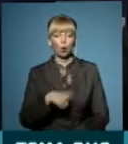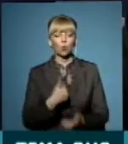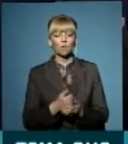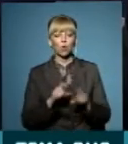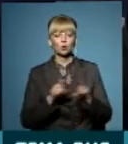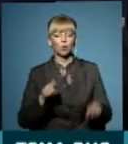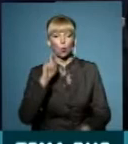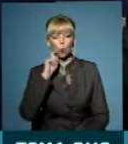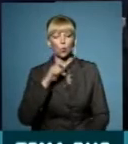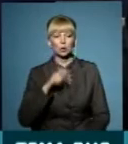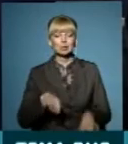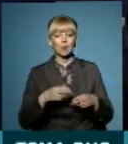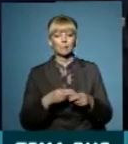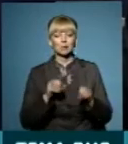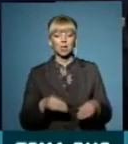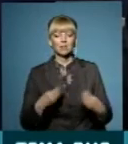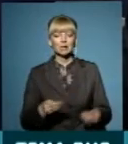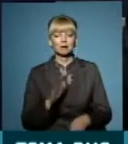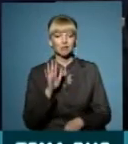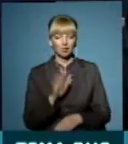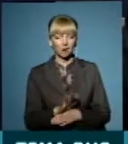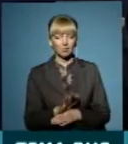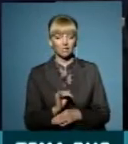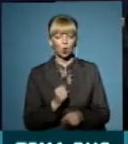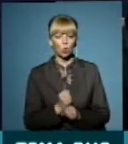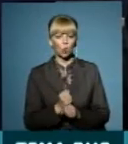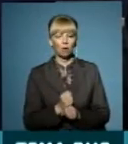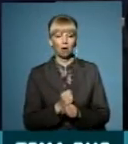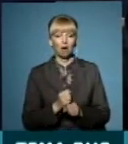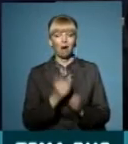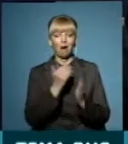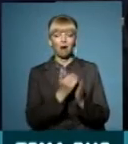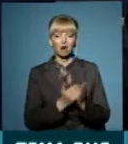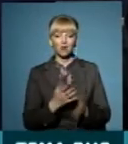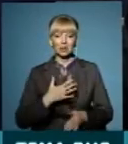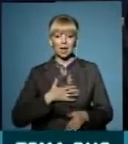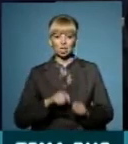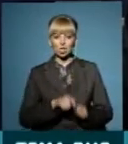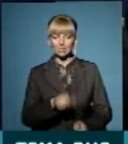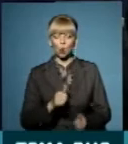служби Укртрансбезпеки видається наказ і робиться графік. І наші